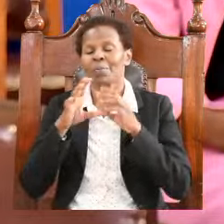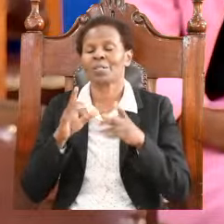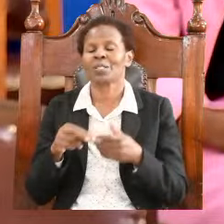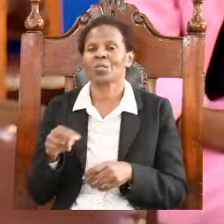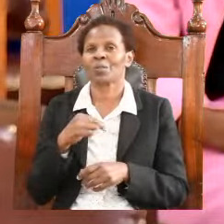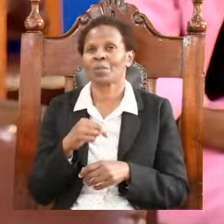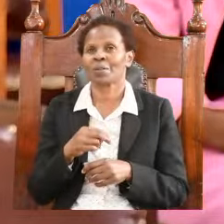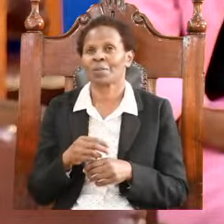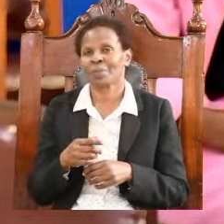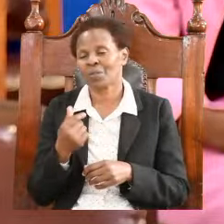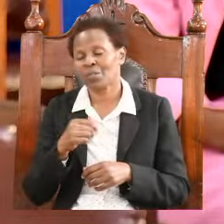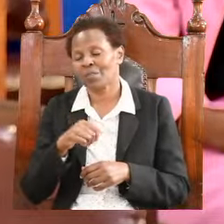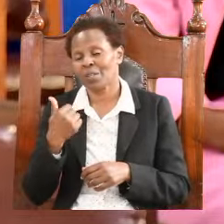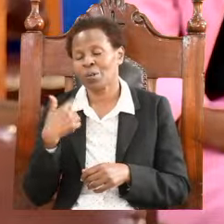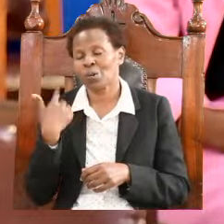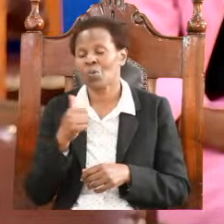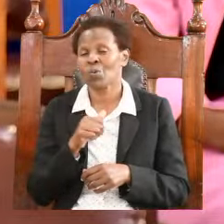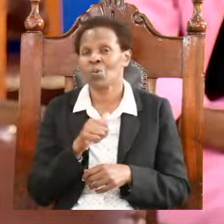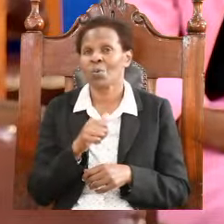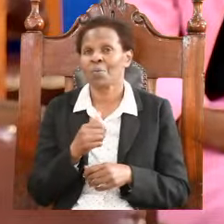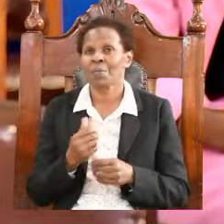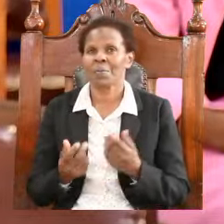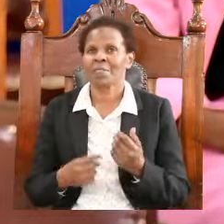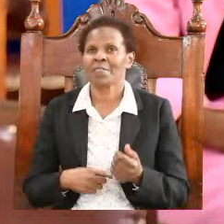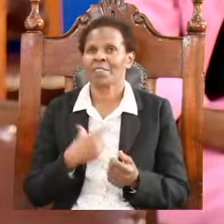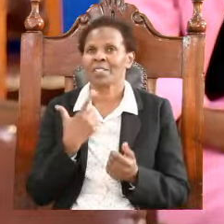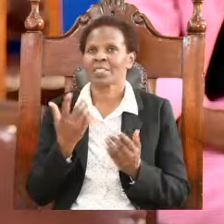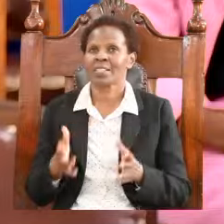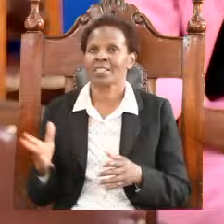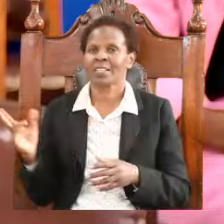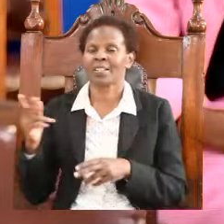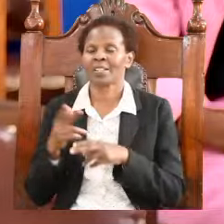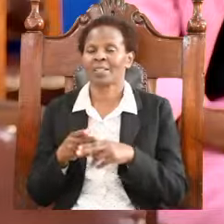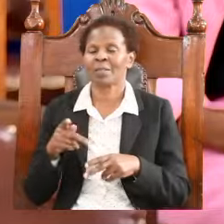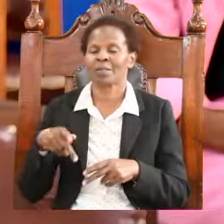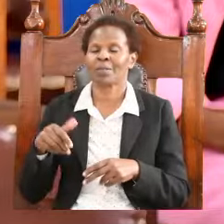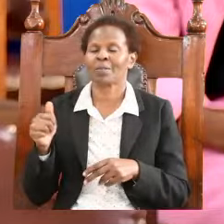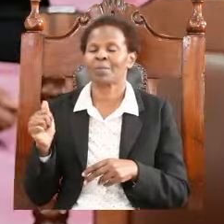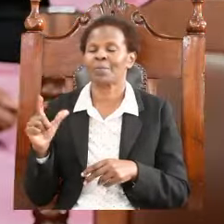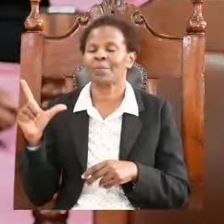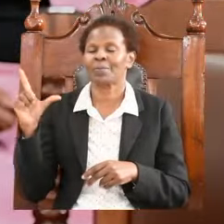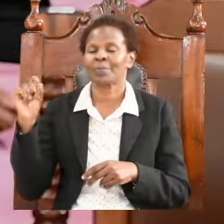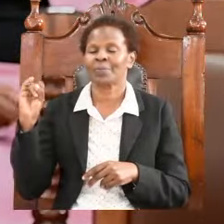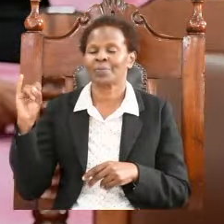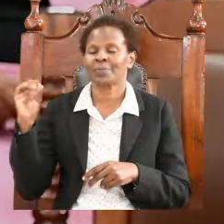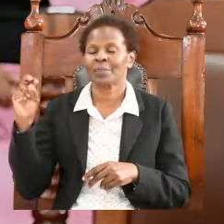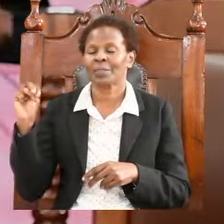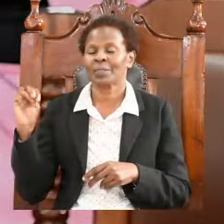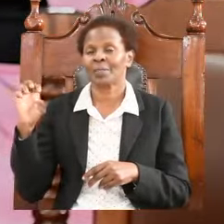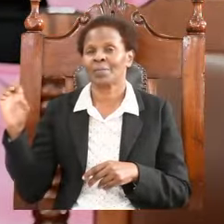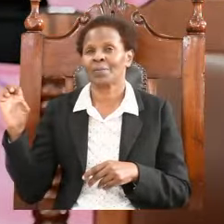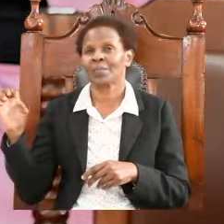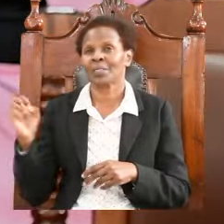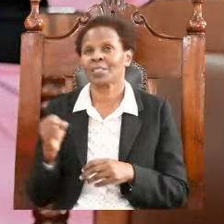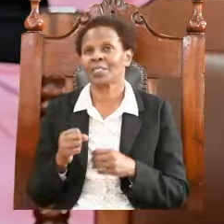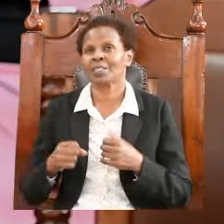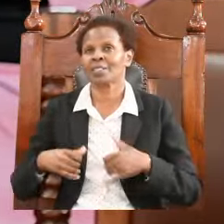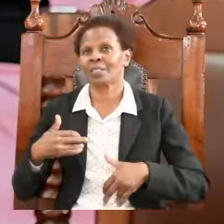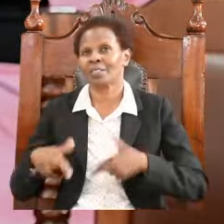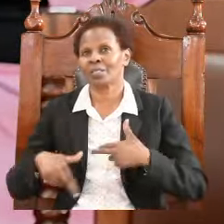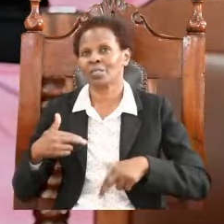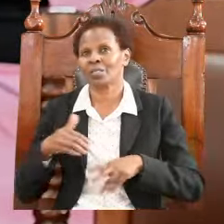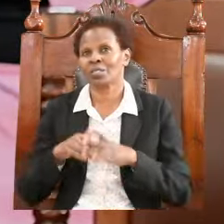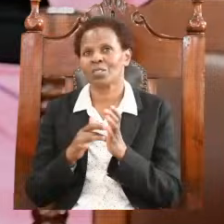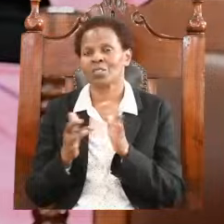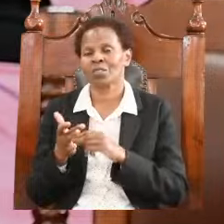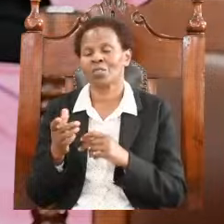wa hihi aria mangikorwo mari ageni njitagwo Pauline Kanuthu ni ngenagira Jesu ni undu wa kuhonokia